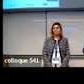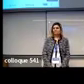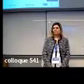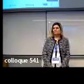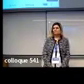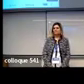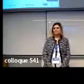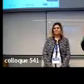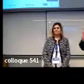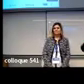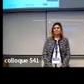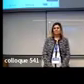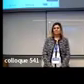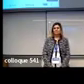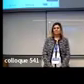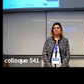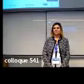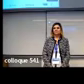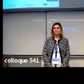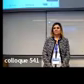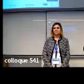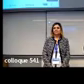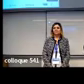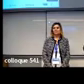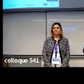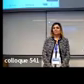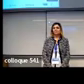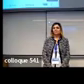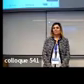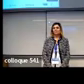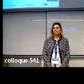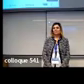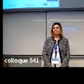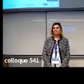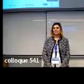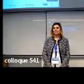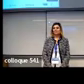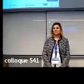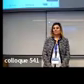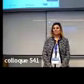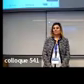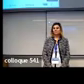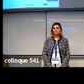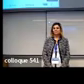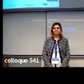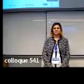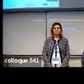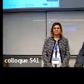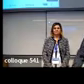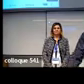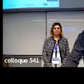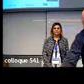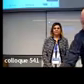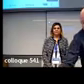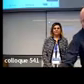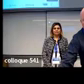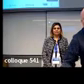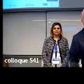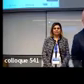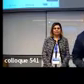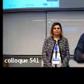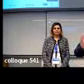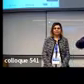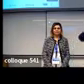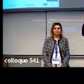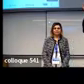deux mots importants ici, Excel, administration des affaires, donc une utilisation là, concrète en gestion au quotidien. On